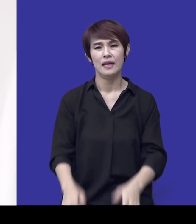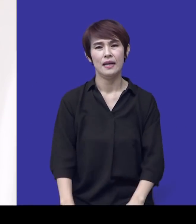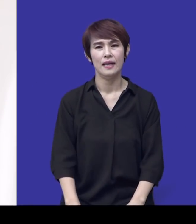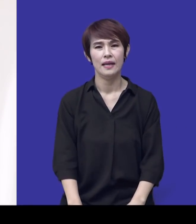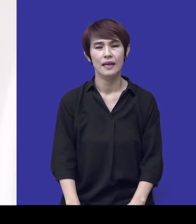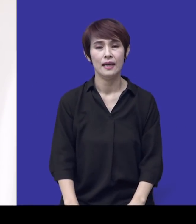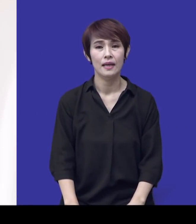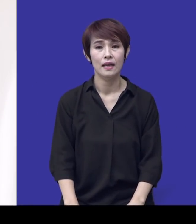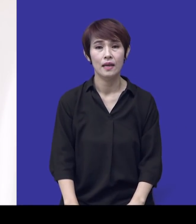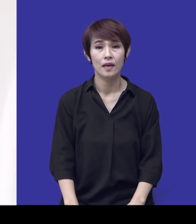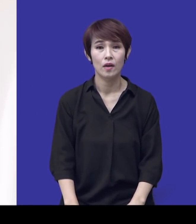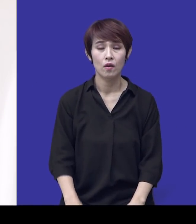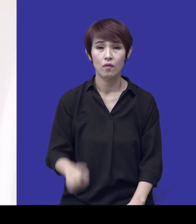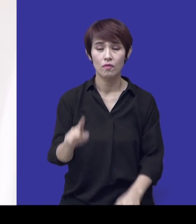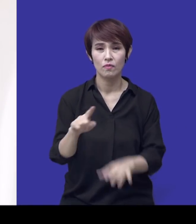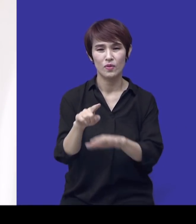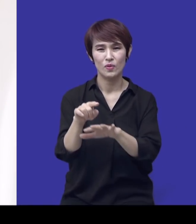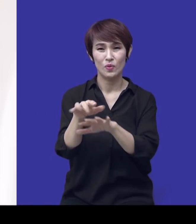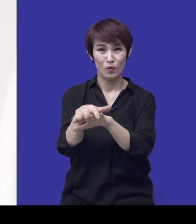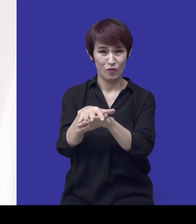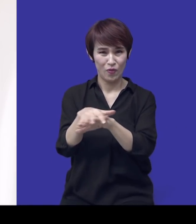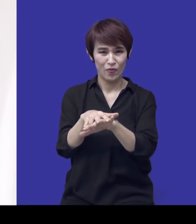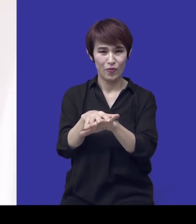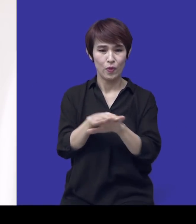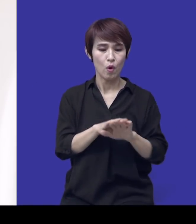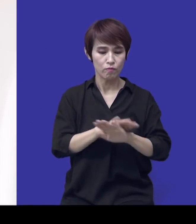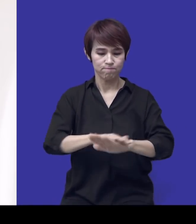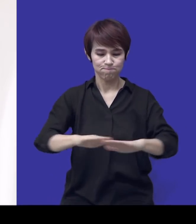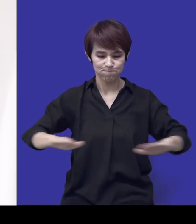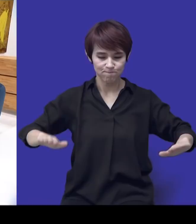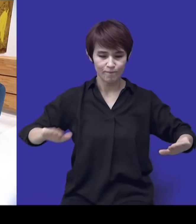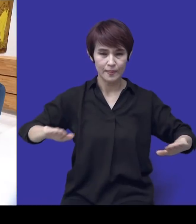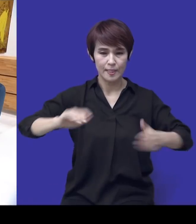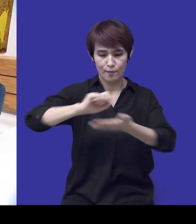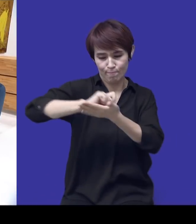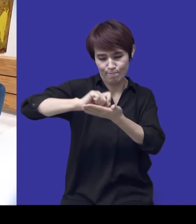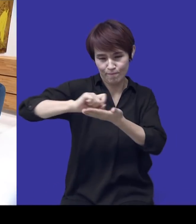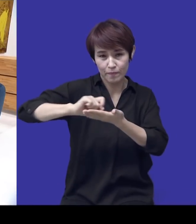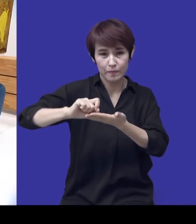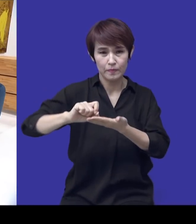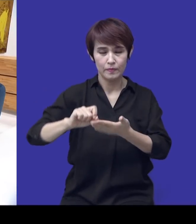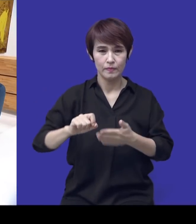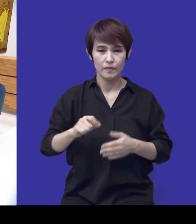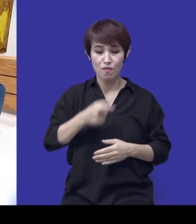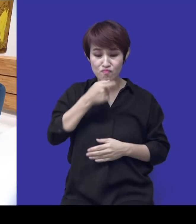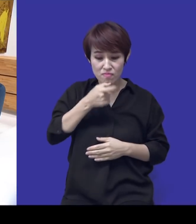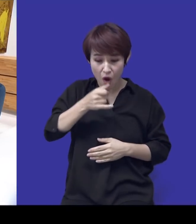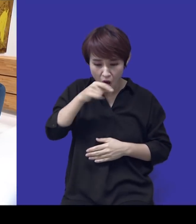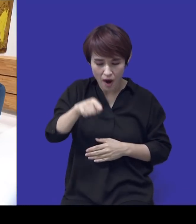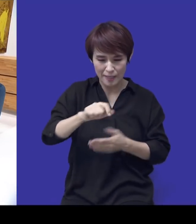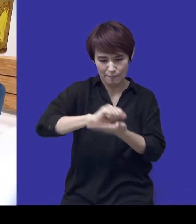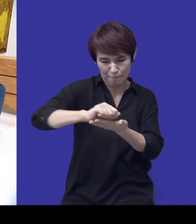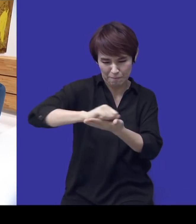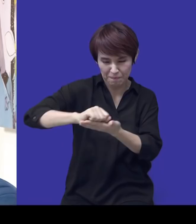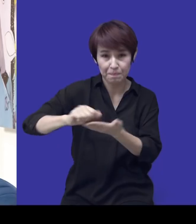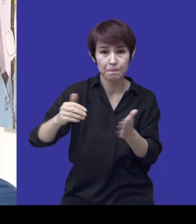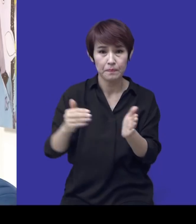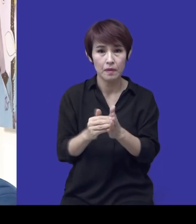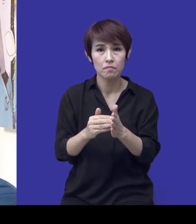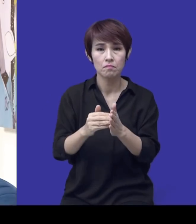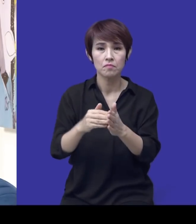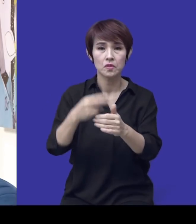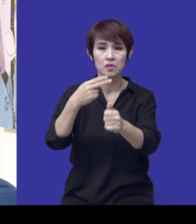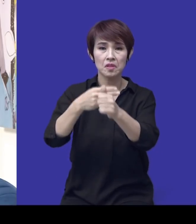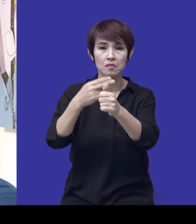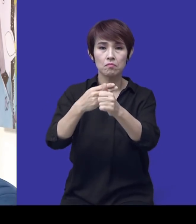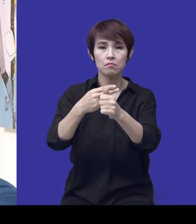하루는 뭐 손수건을 이제 아래다 두고 시험을 봤는데 닦으면서 이렇게 했거든요. 예. 근데 이제 앞에 이제 선생님이